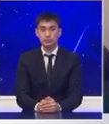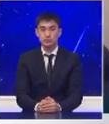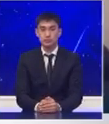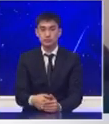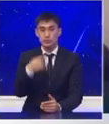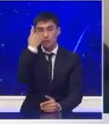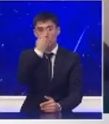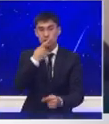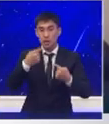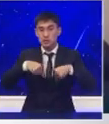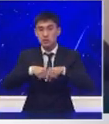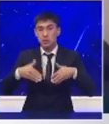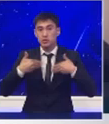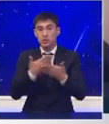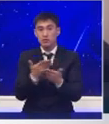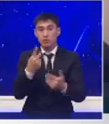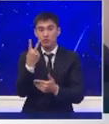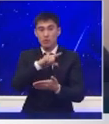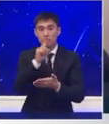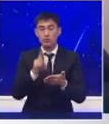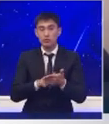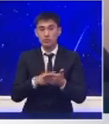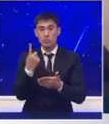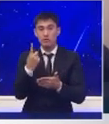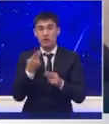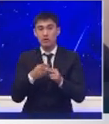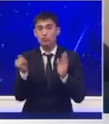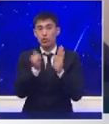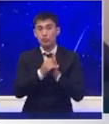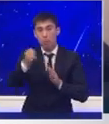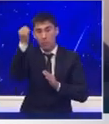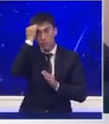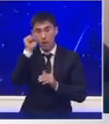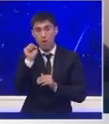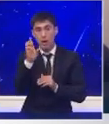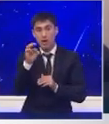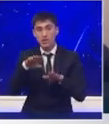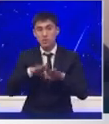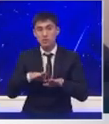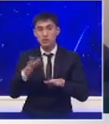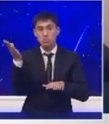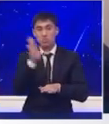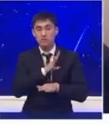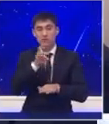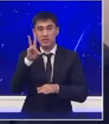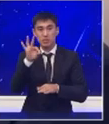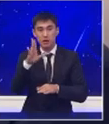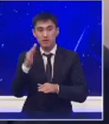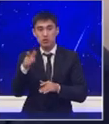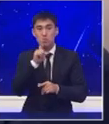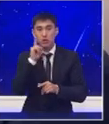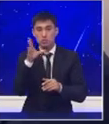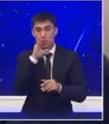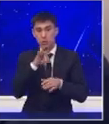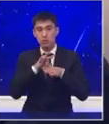От лица общественности обращаюсь к вам с 2 вопросами. Первое – это установка памятника Абаю на место бывшего монумента Назарбаеву, чтобы молодежь